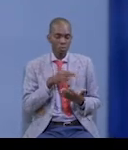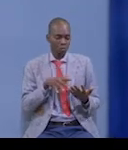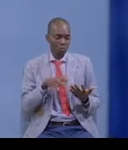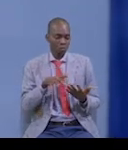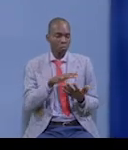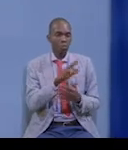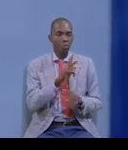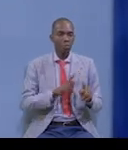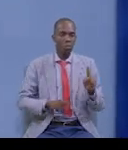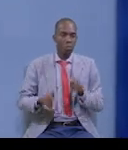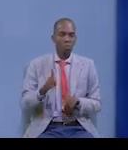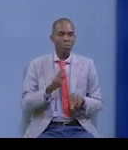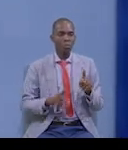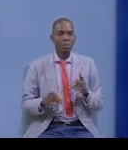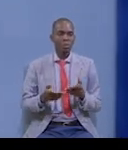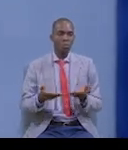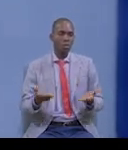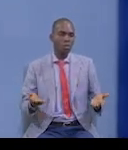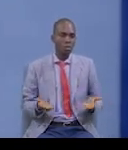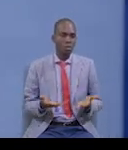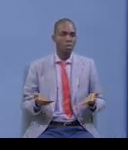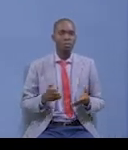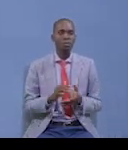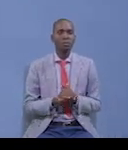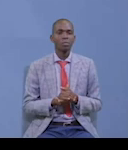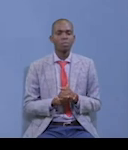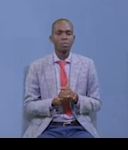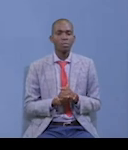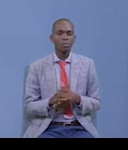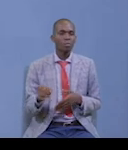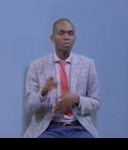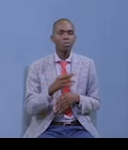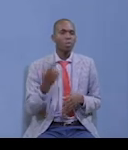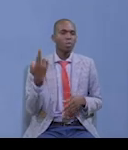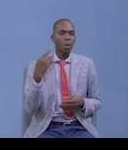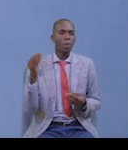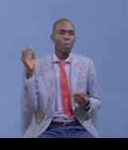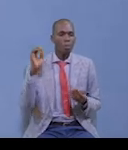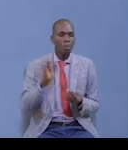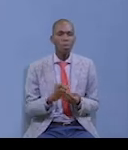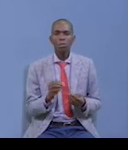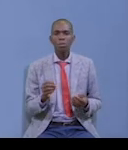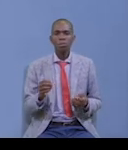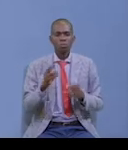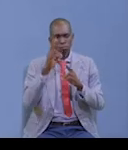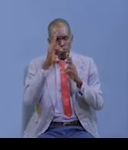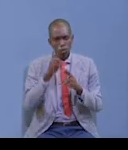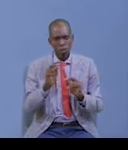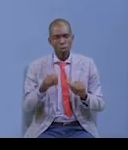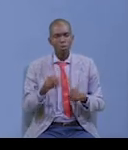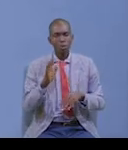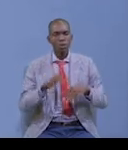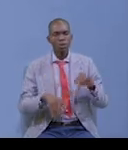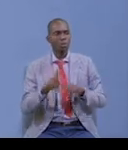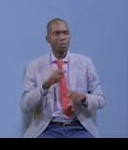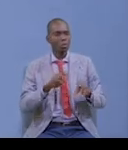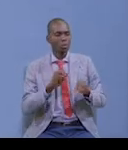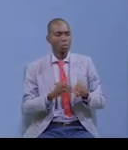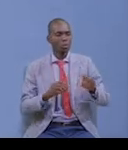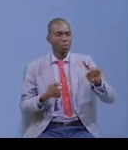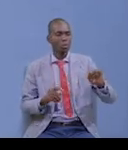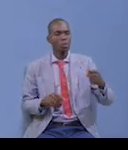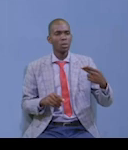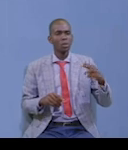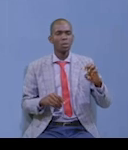in Berea. ఈ ప్రజలు బెరయలో ఉన్నవారు. They were more noble than the ones in Thessalonica. వారు ఘనులైన